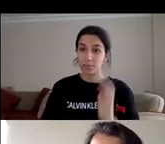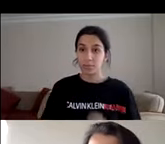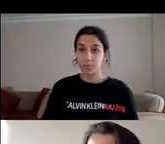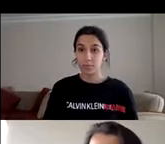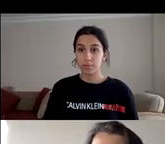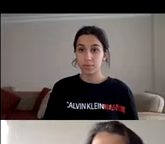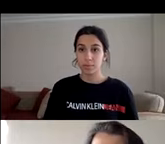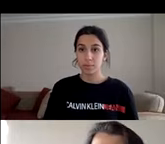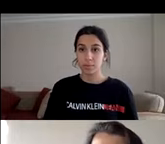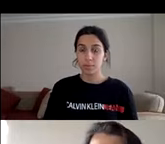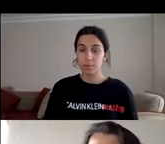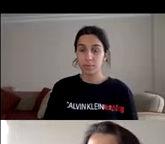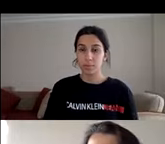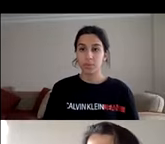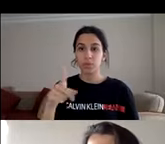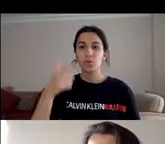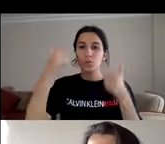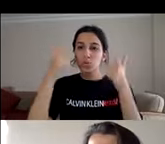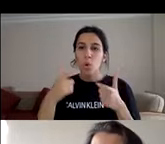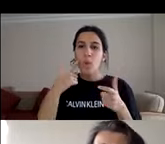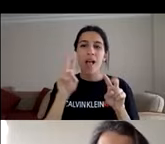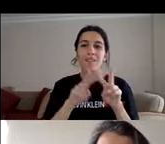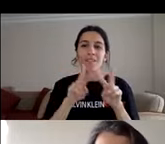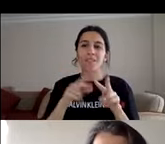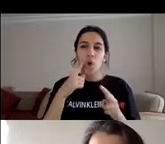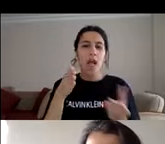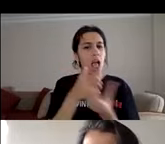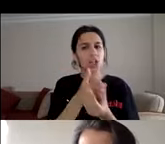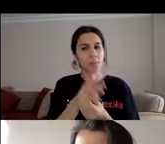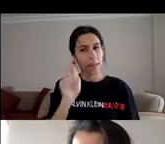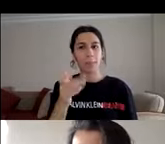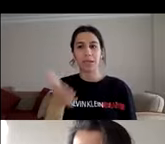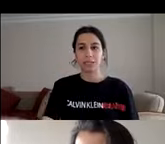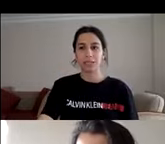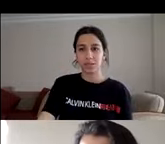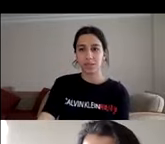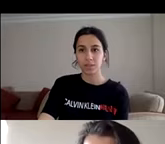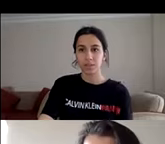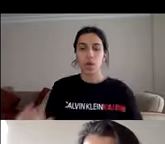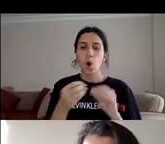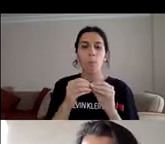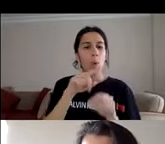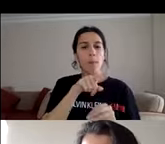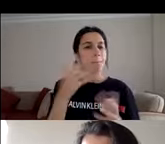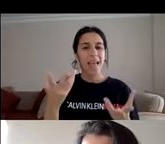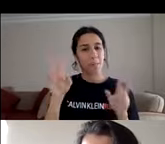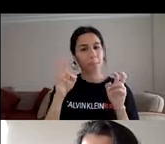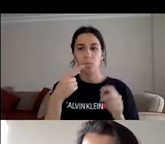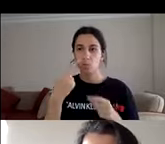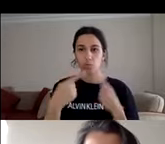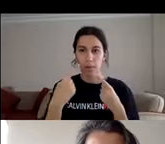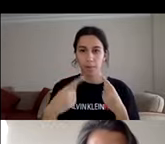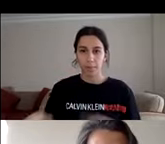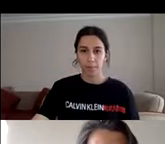mevcut sorumlusu olduğunuz, yürüttüğünüz web sitesini çok daha erişilebilir hale getirebilirsiniz. O problemlerden bahsedelim biraz. Zihin açıcı